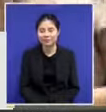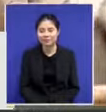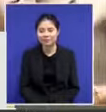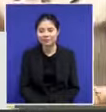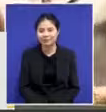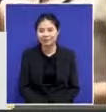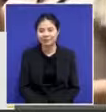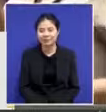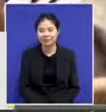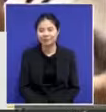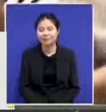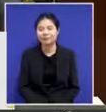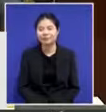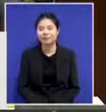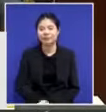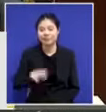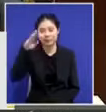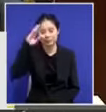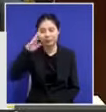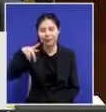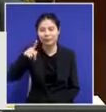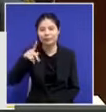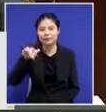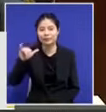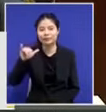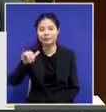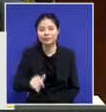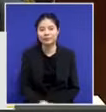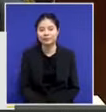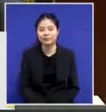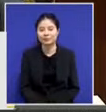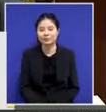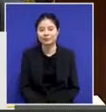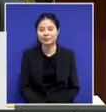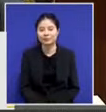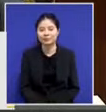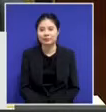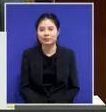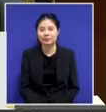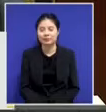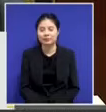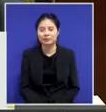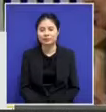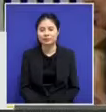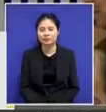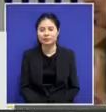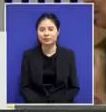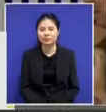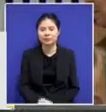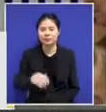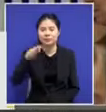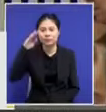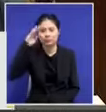พลเอกประยุทธ์จันทร์โอชาครับ 737นายอุดมขชินธร พลเอกประยุทธ์จันทร์โอช